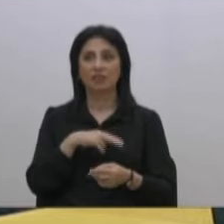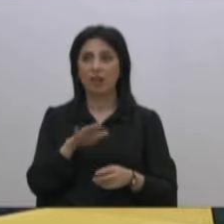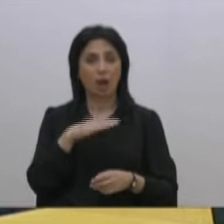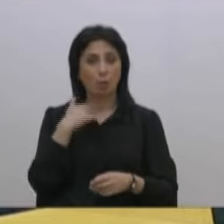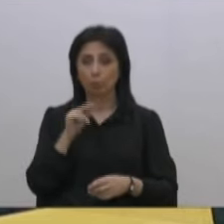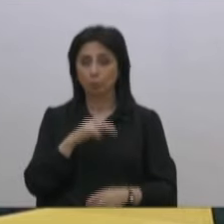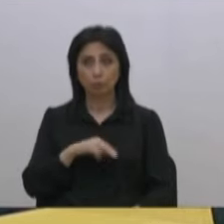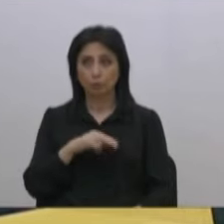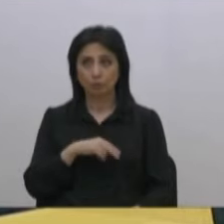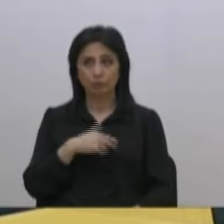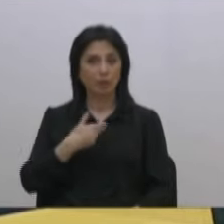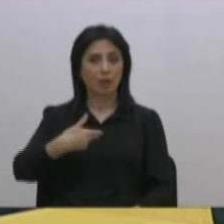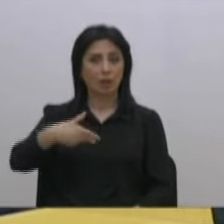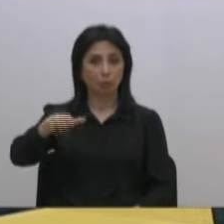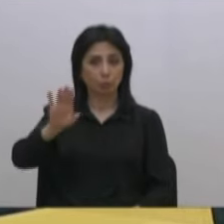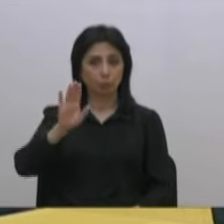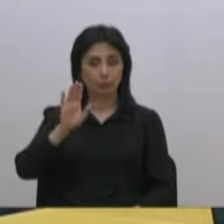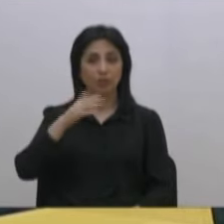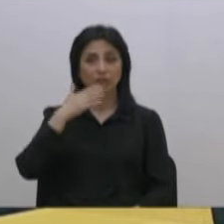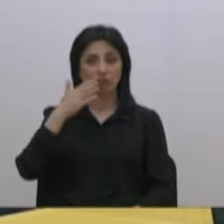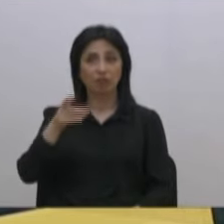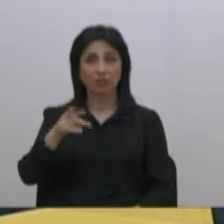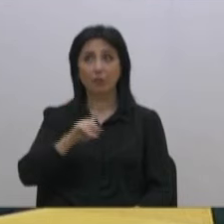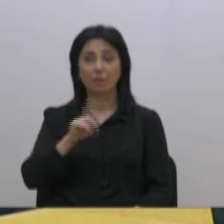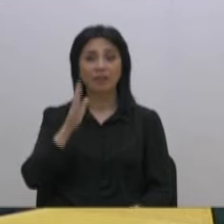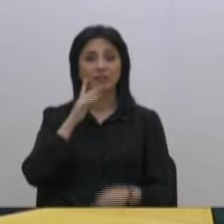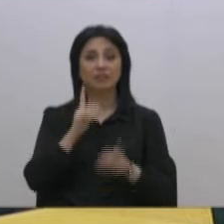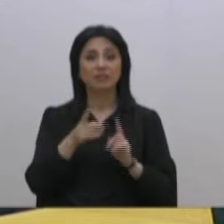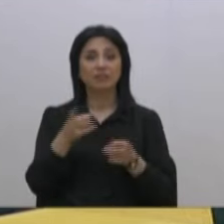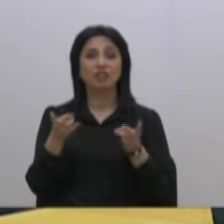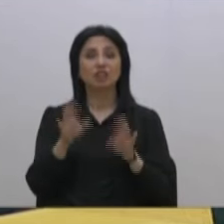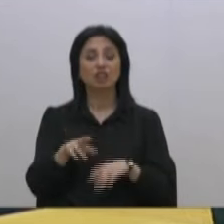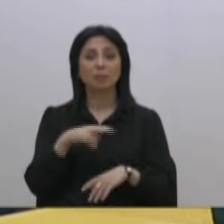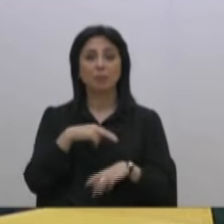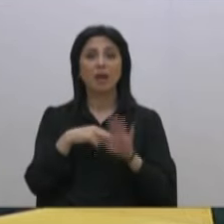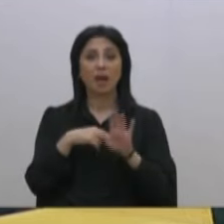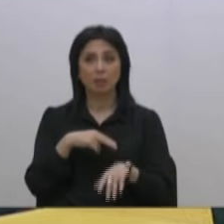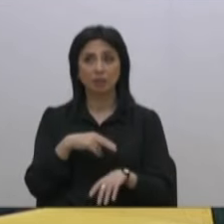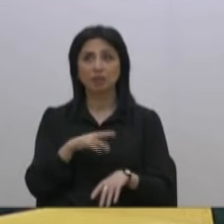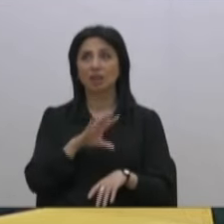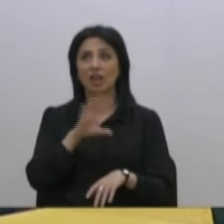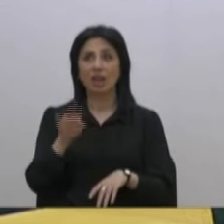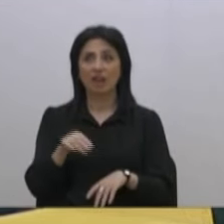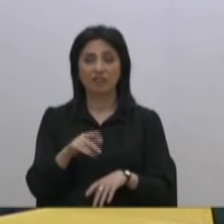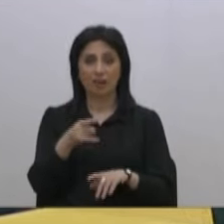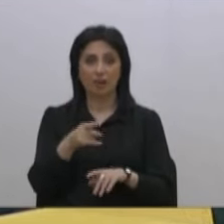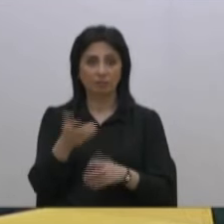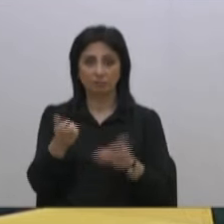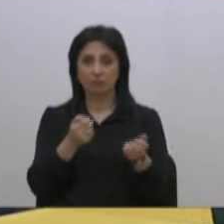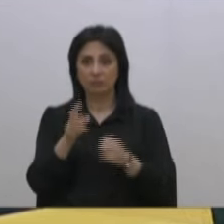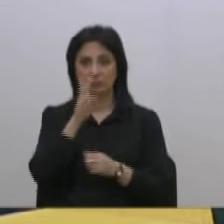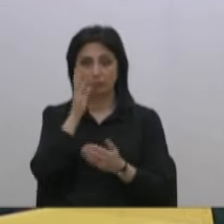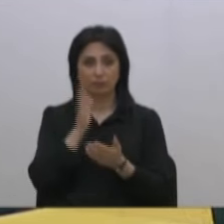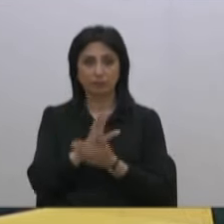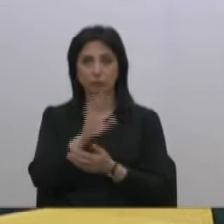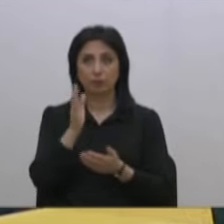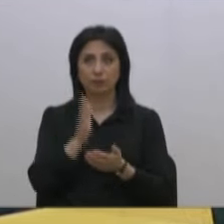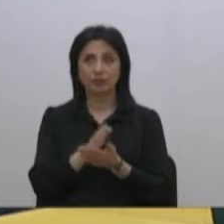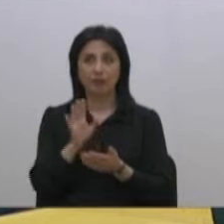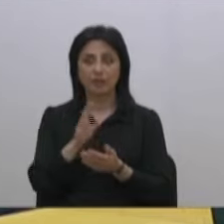უნდათ მუშაობა, გასულები არიან, უკითხოთ, მაგრამ სინამდვილეში რჩებიან პარლამენტში და ყველა იმ ბენეფიტით სარგებლობენ,